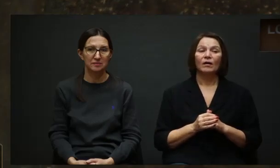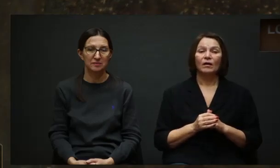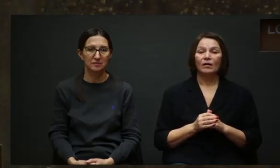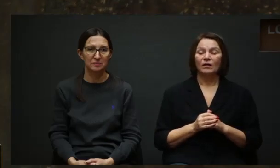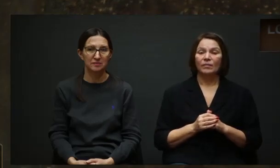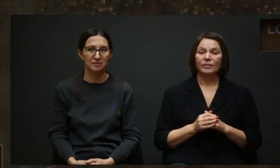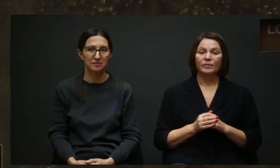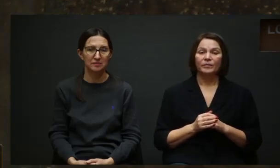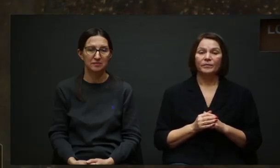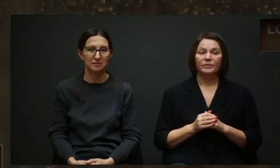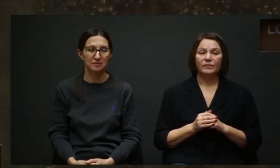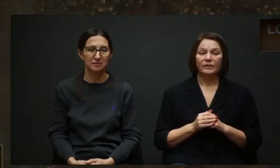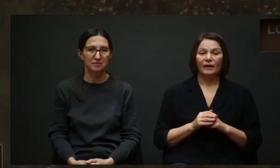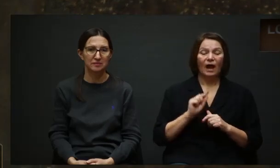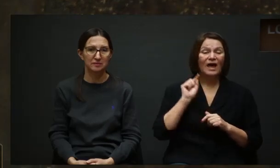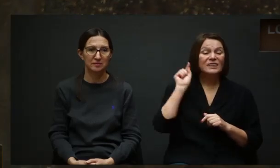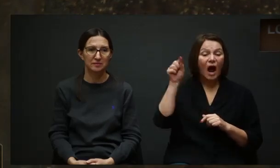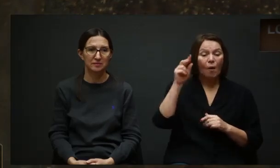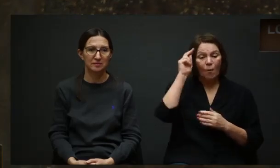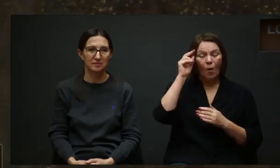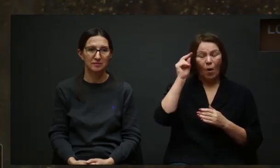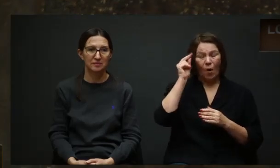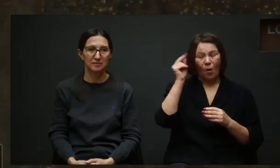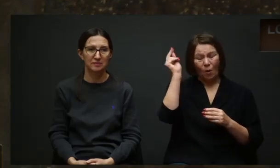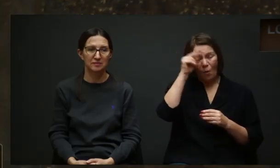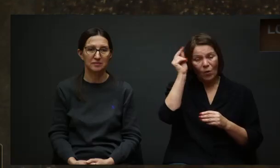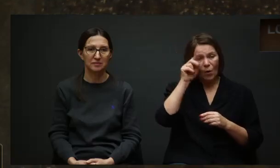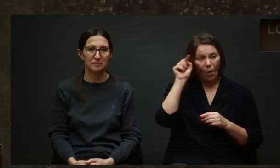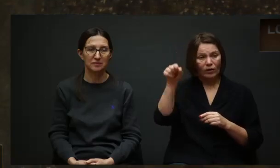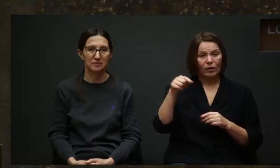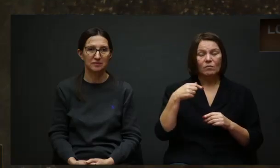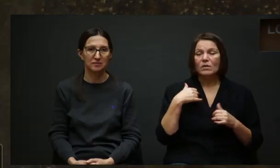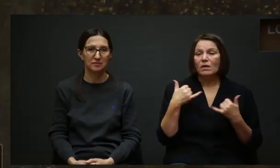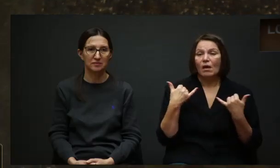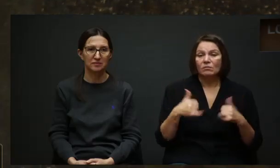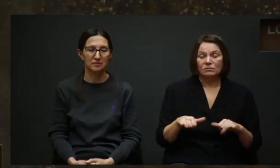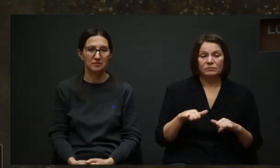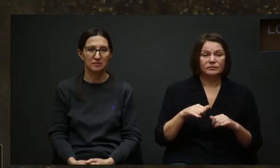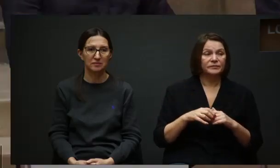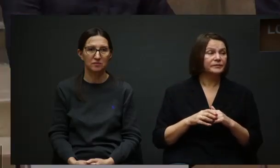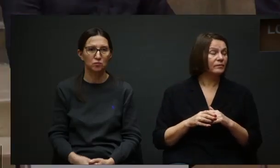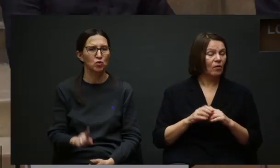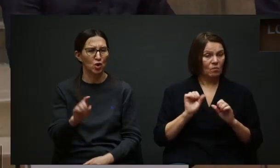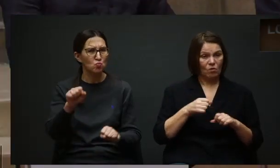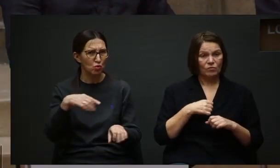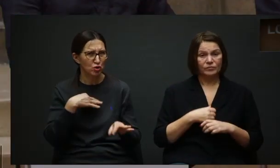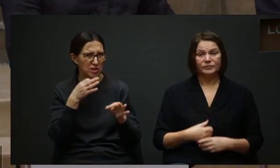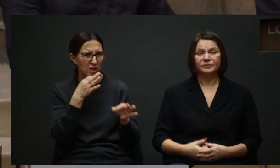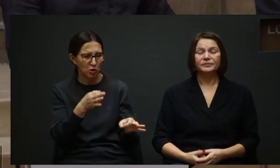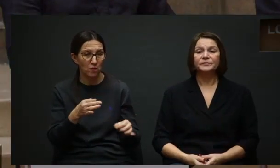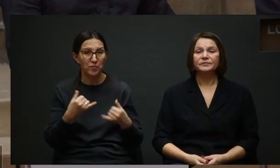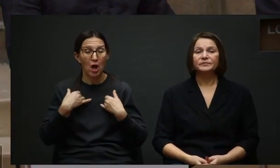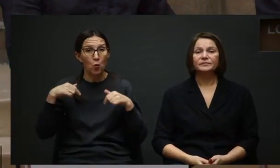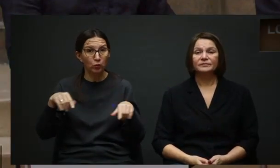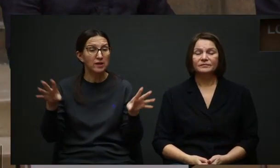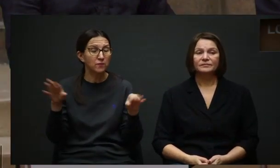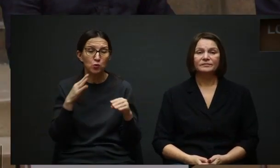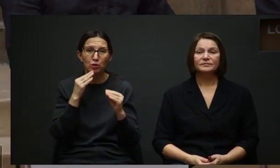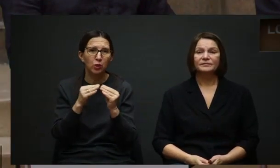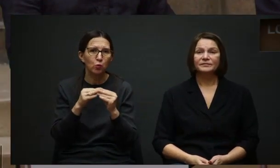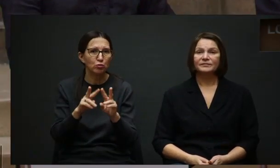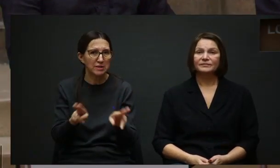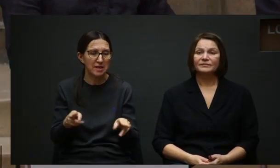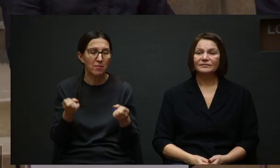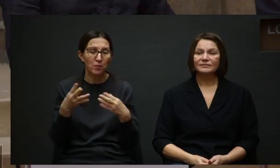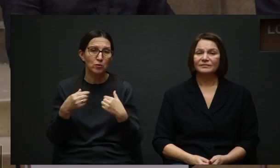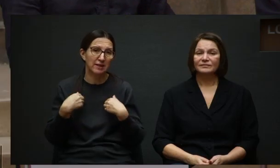Здесь, но там уроки просто. Меня потрясло, там, не знаю, в Штедлихе. Вот можно я скажу, да, просто, поскольку у нас все то же самое, просто